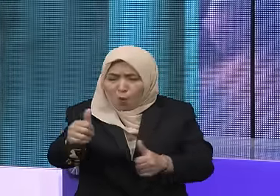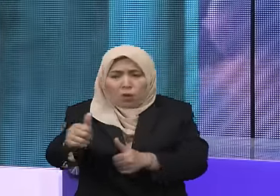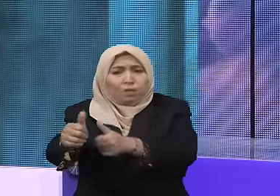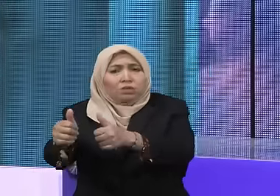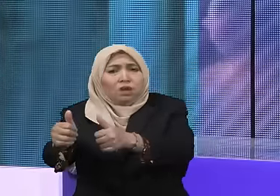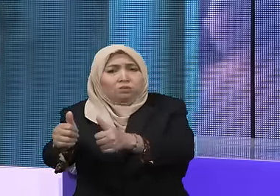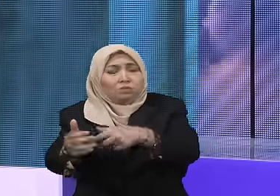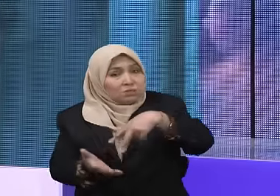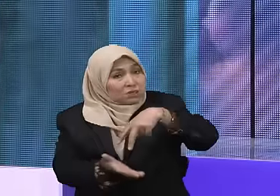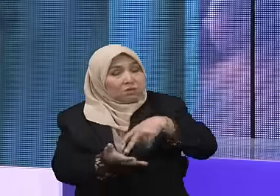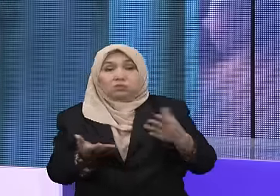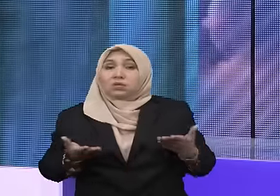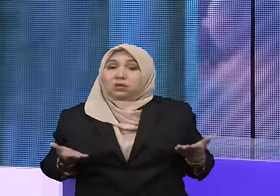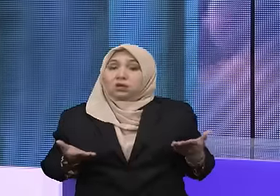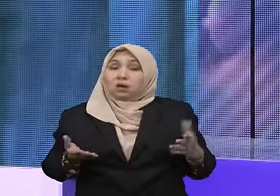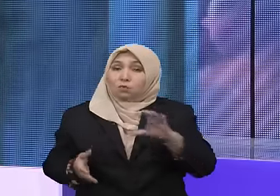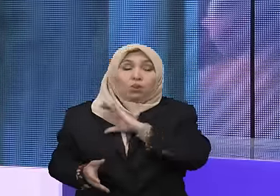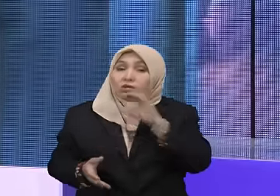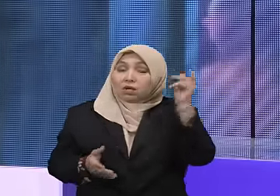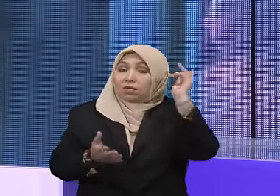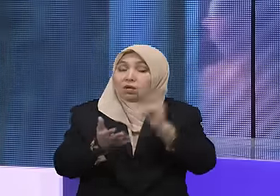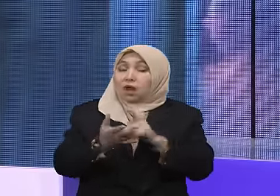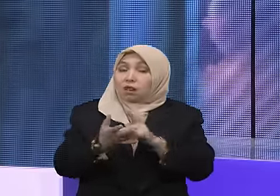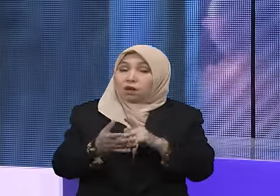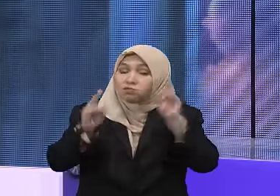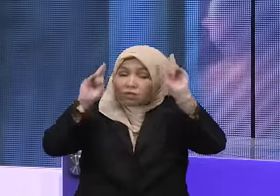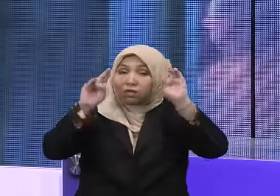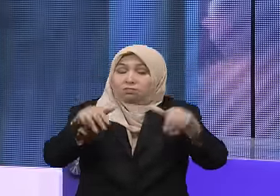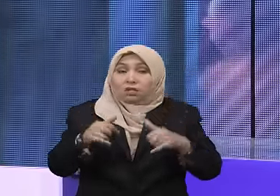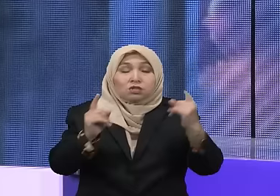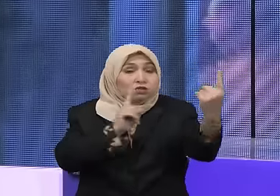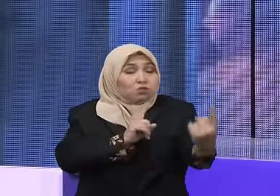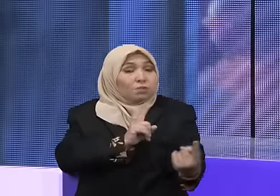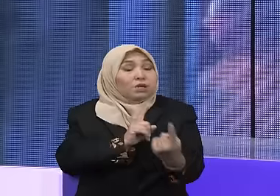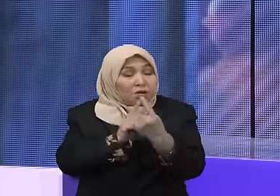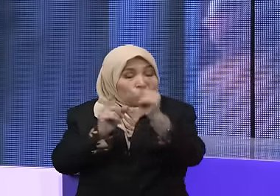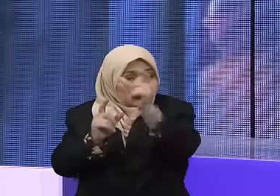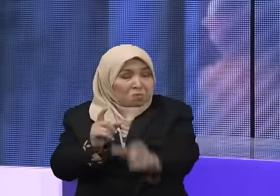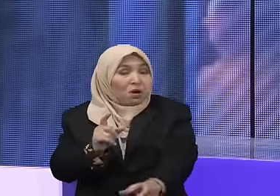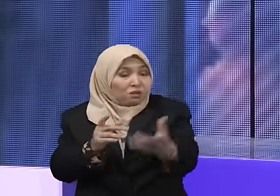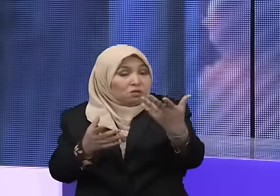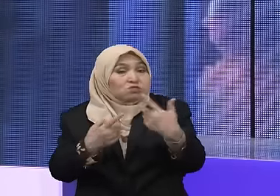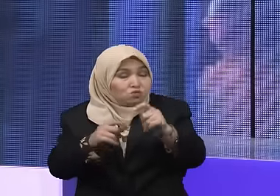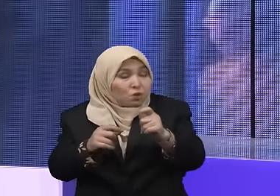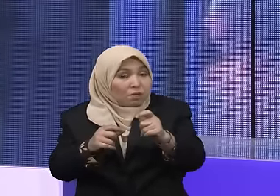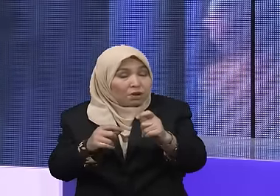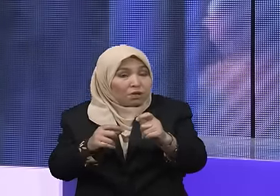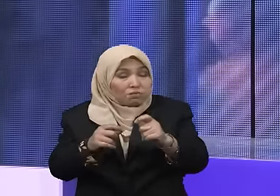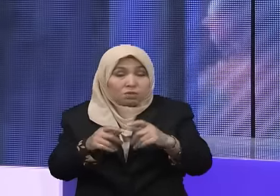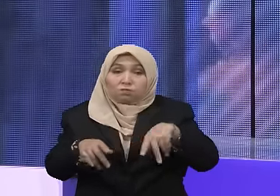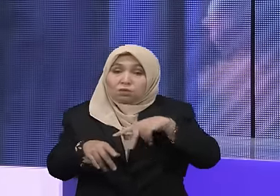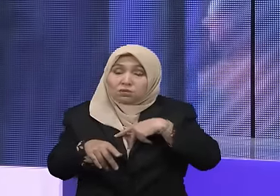yang ustaz ni berdiri kat sini. Kan? Polis ni tak kenal ustaz ni macam mana. Jadi dia jumpa dengan seorang ni, mungkin dia cuba selubung dia